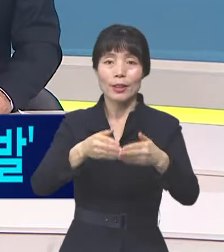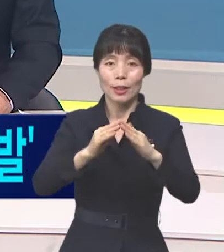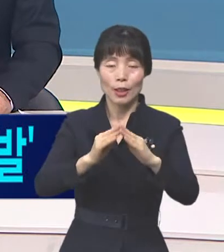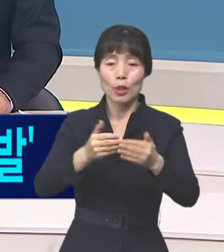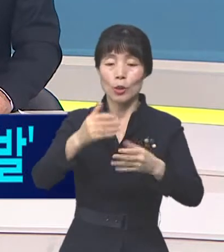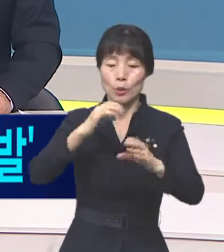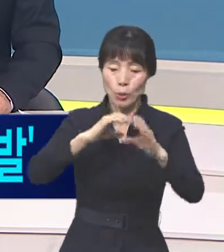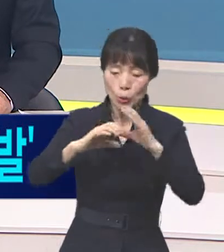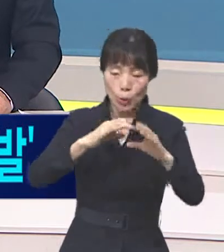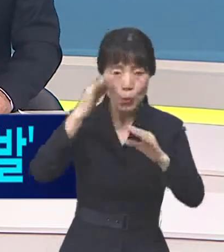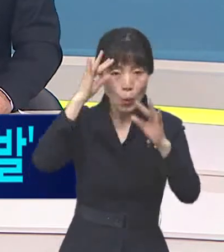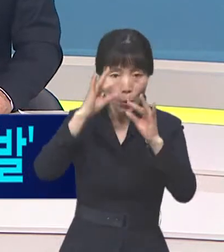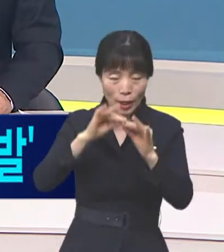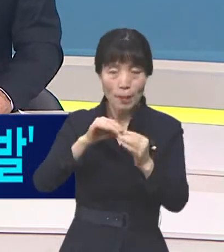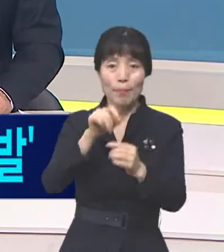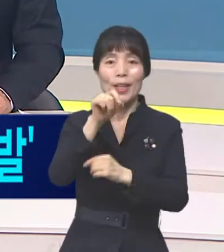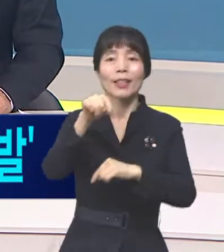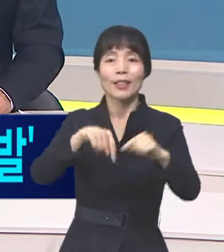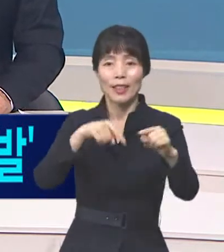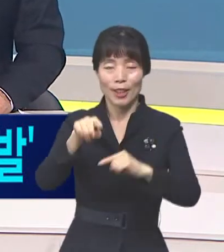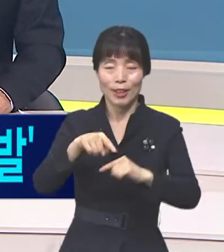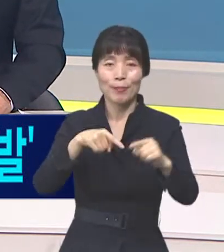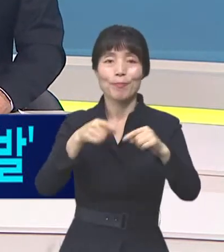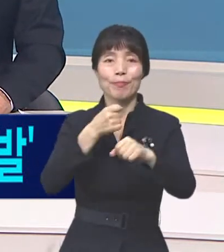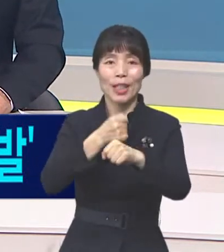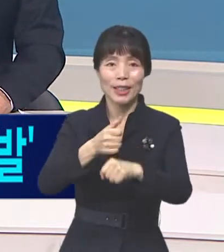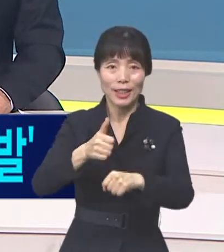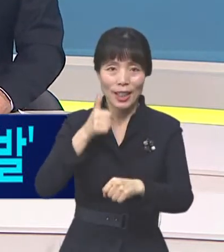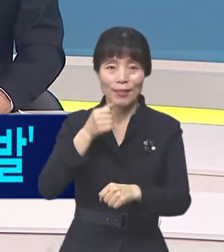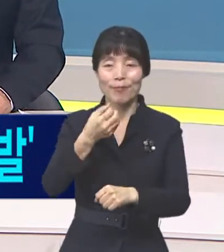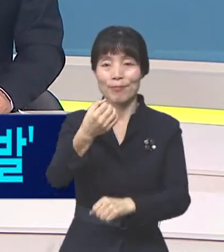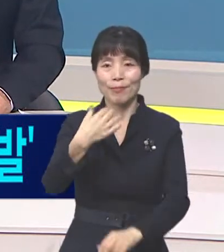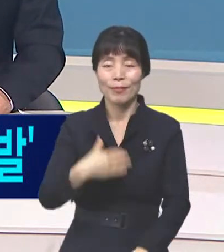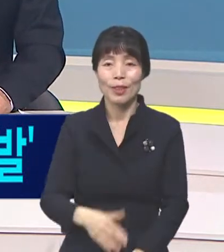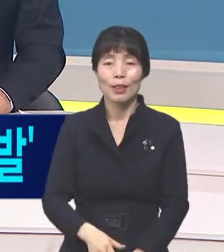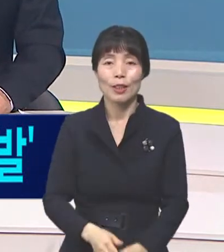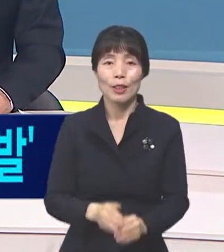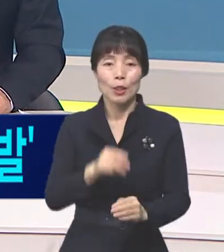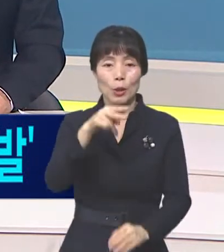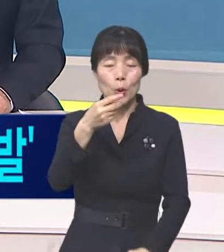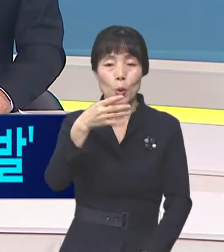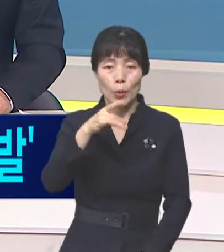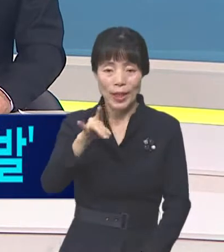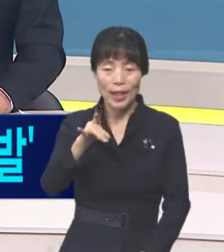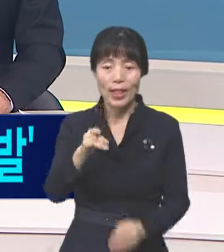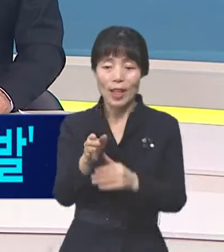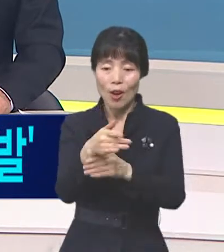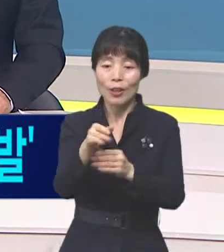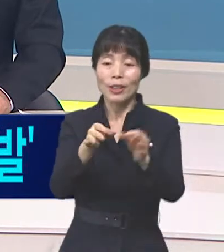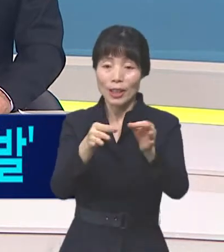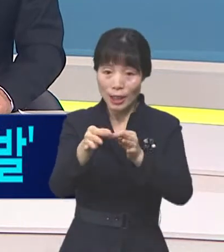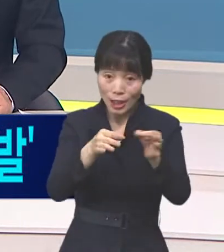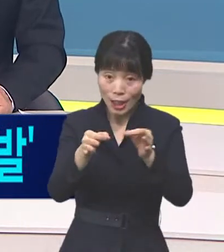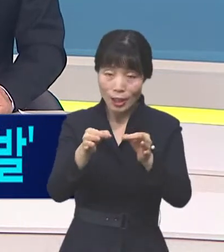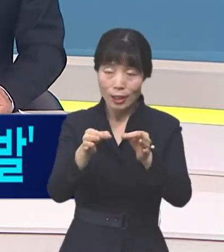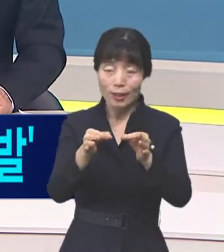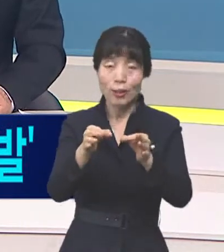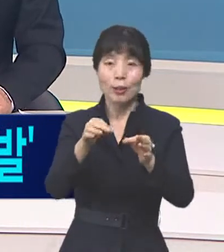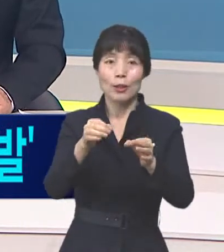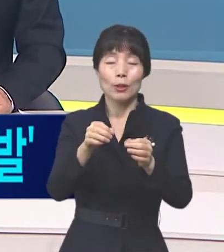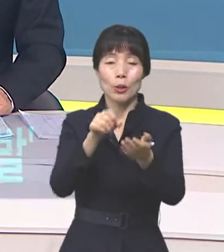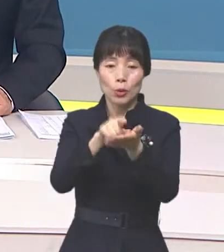공감 행정을 실현하겠다고 다짐했습니다. 올해 소래포구 어시장 현대화 사업과 남동 축구단 등이 첫발을